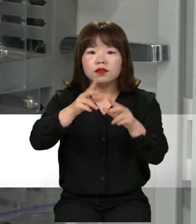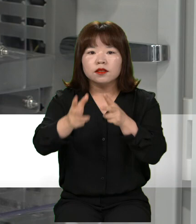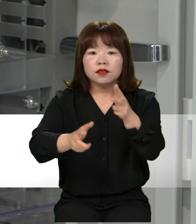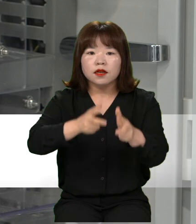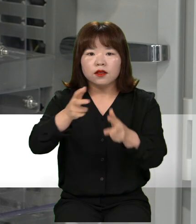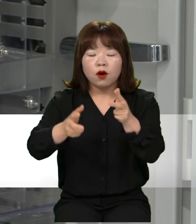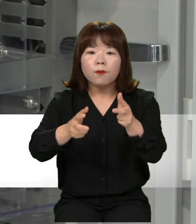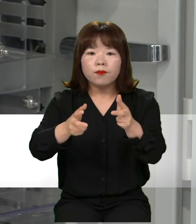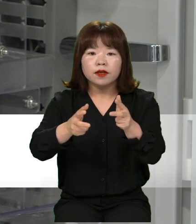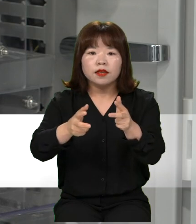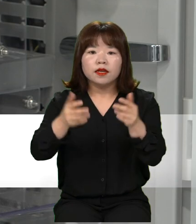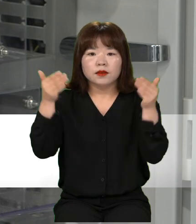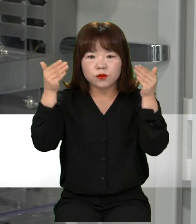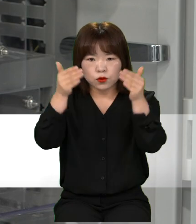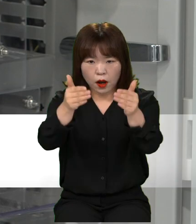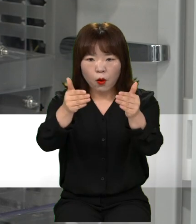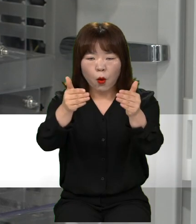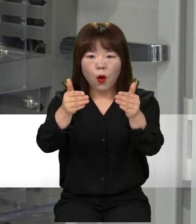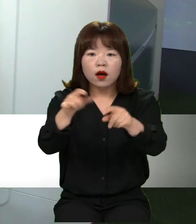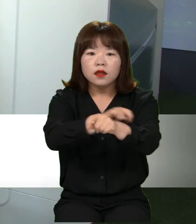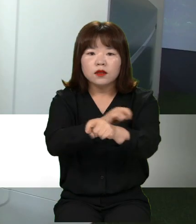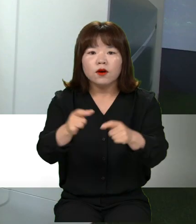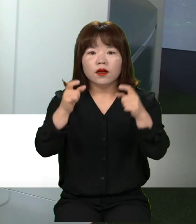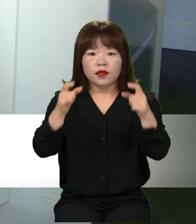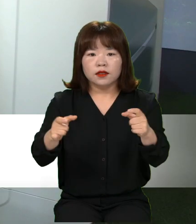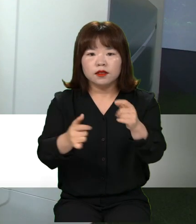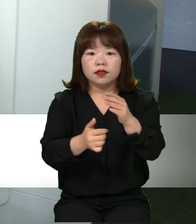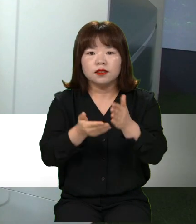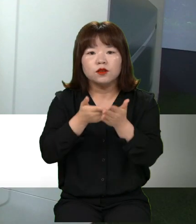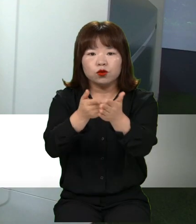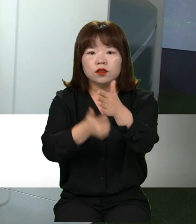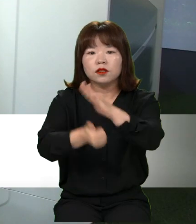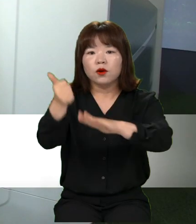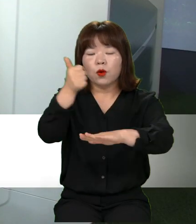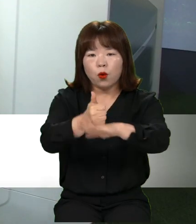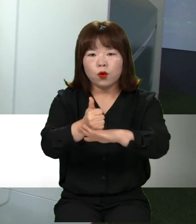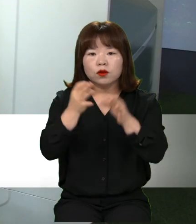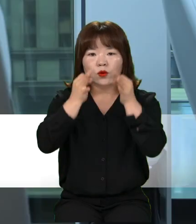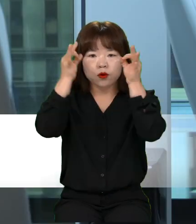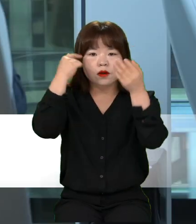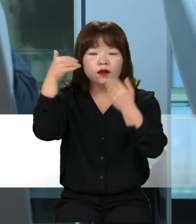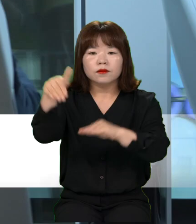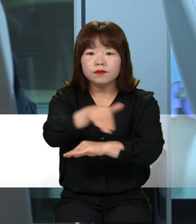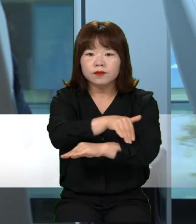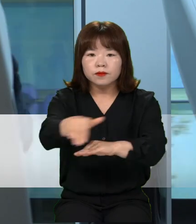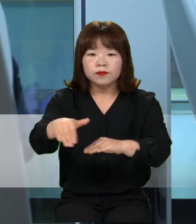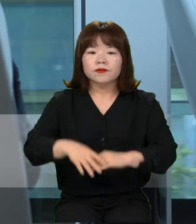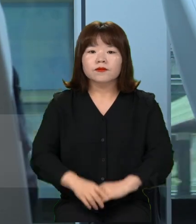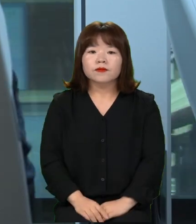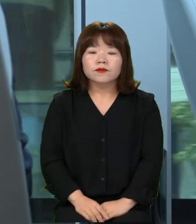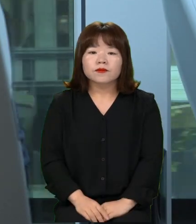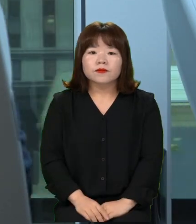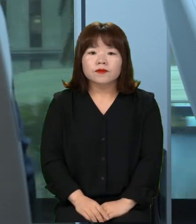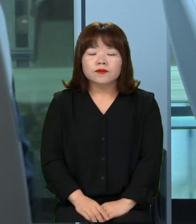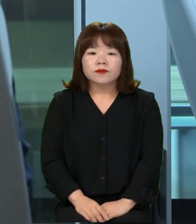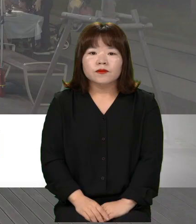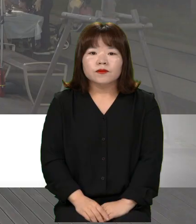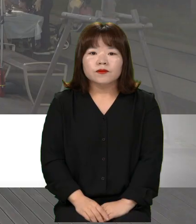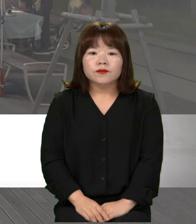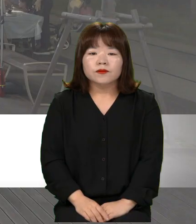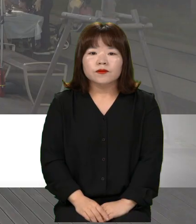2차전지 산업 현장의 목소리에 귀를 기울이며 특화단지 성공적 추진에 힘쓸 방침입니다